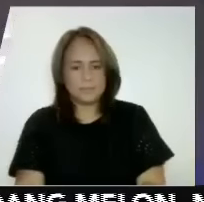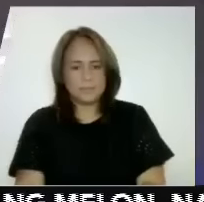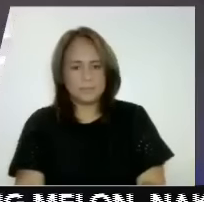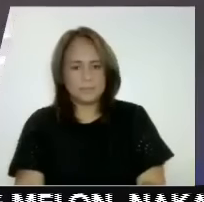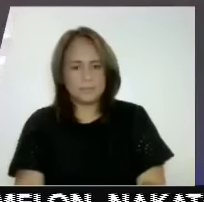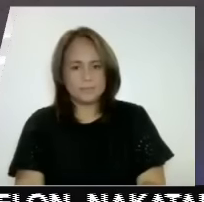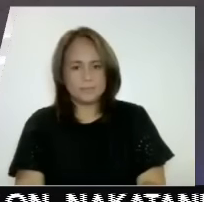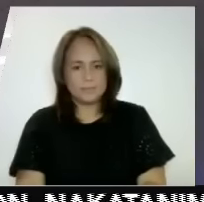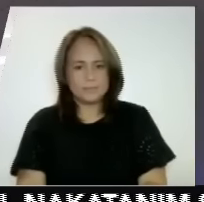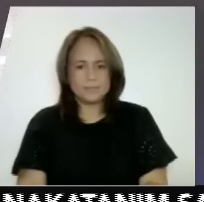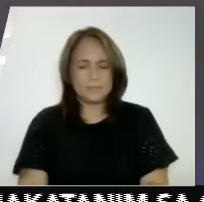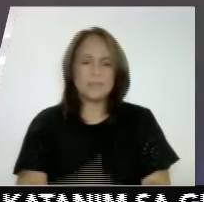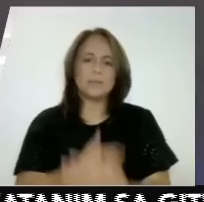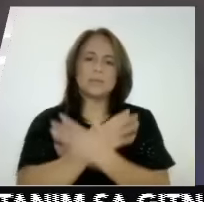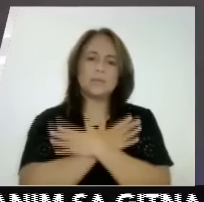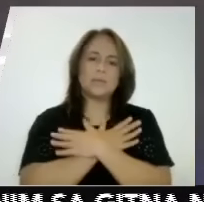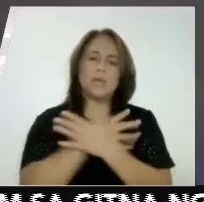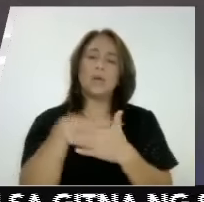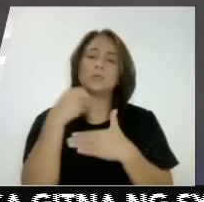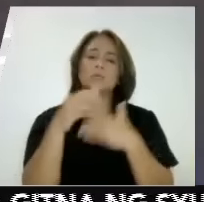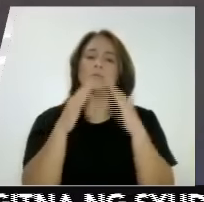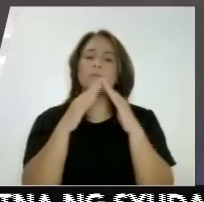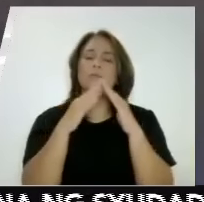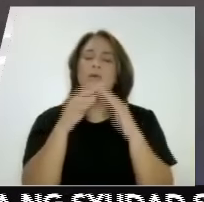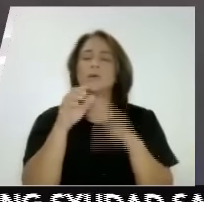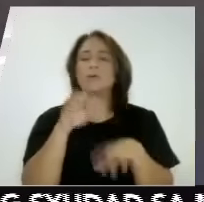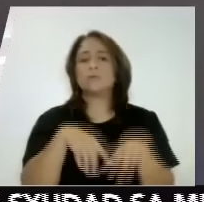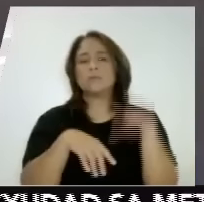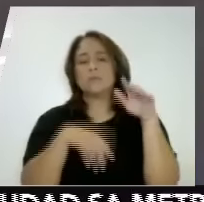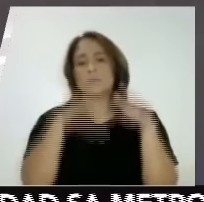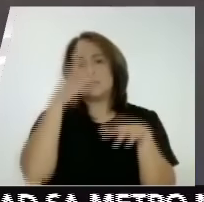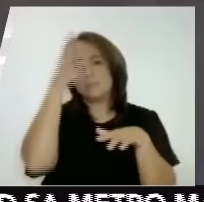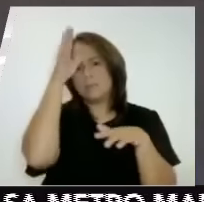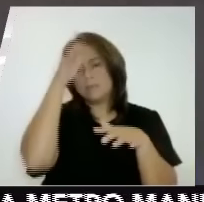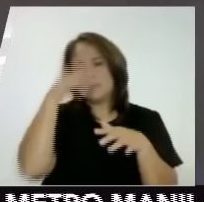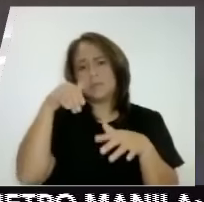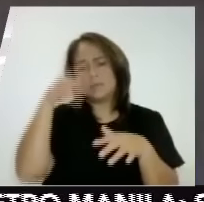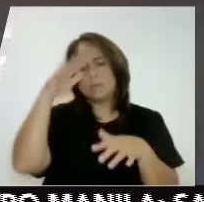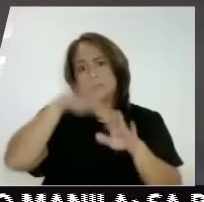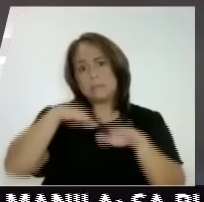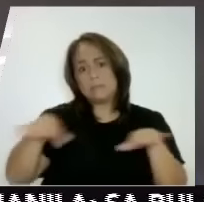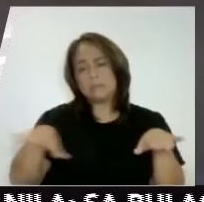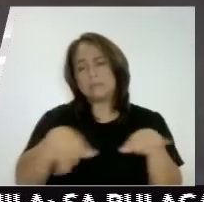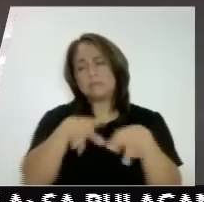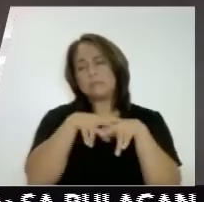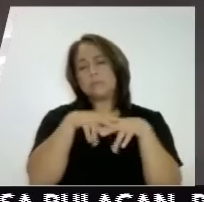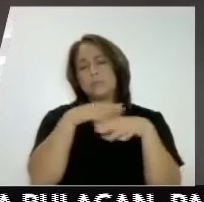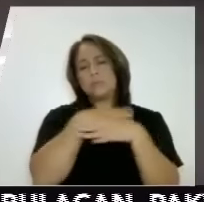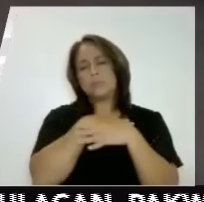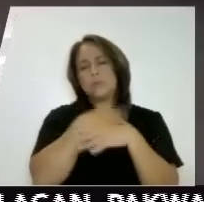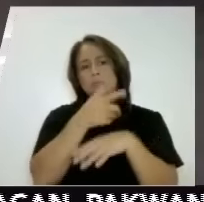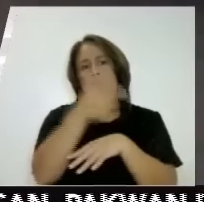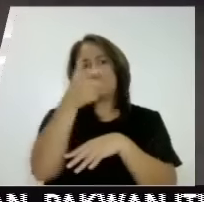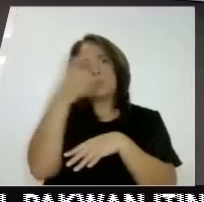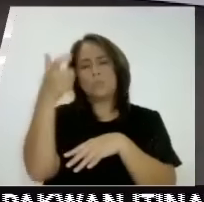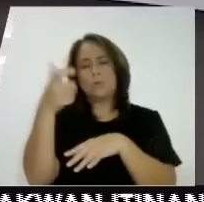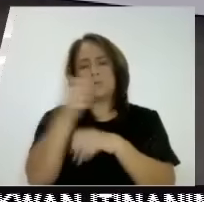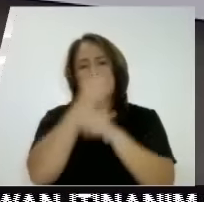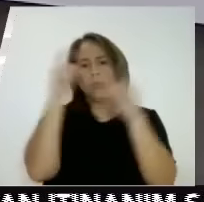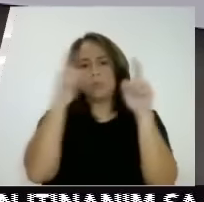Namamahinga lang sa labas ng bahay ang magamang pinagbabaril sa Dolores Abra. Parehong patay ang ama at anak niyang 4 taong